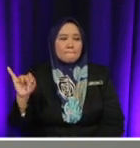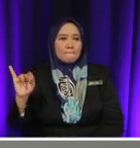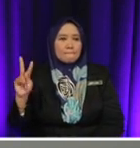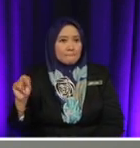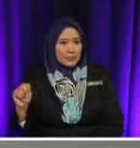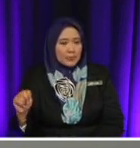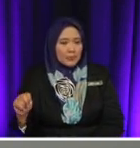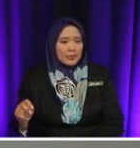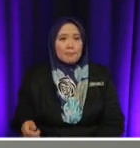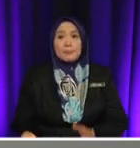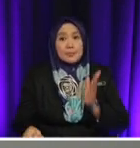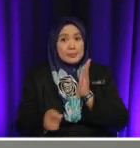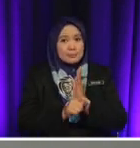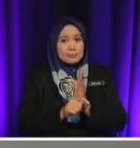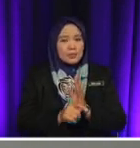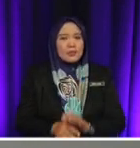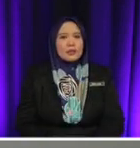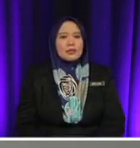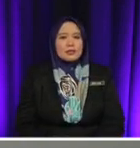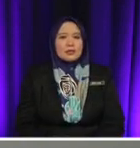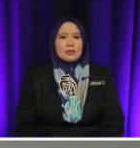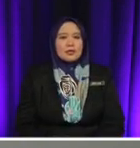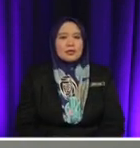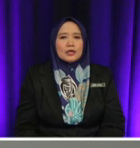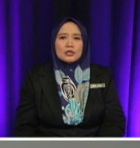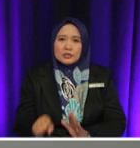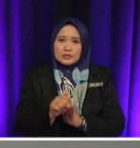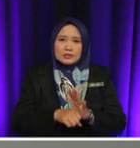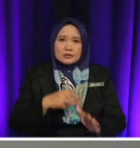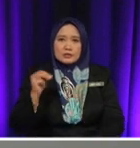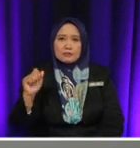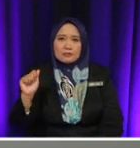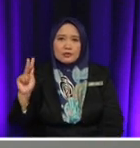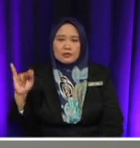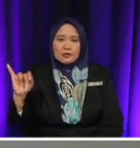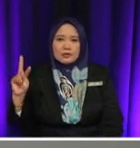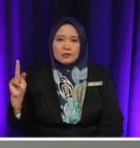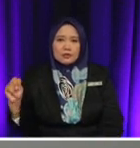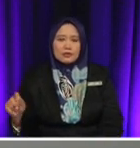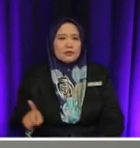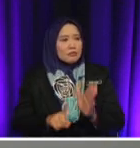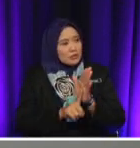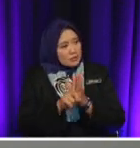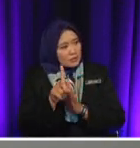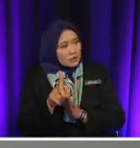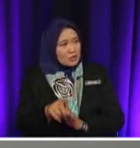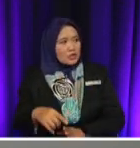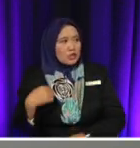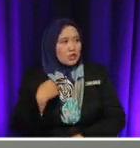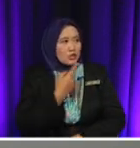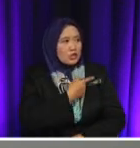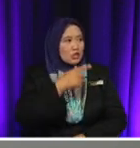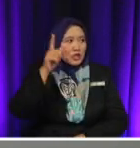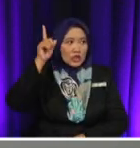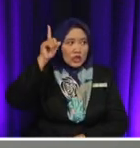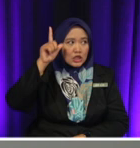iaitu memperihalkan perubahan parameter dengan masa contoh lokasi arah bentuk saiz isipadu berat dan